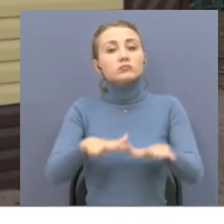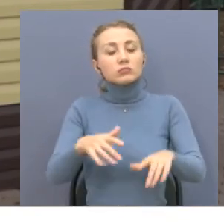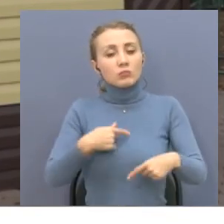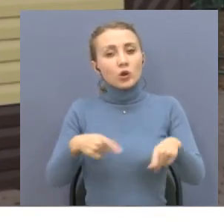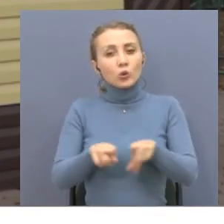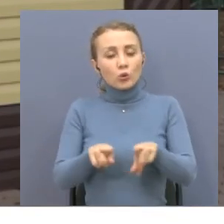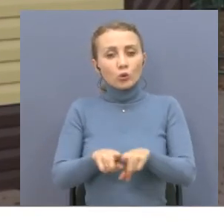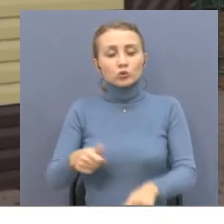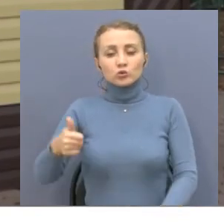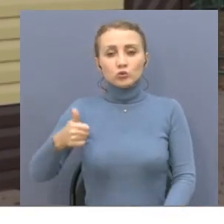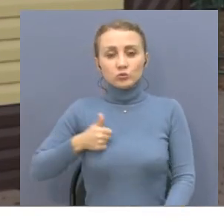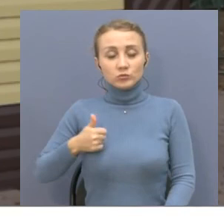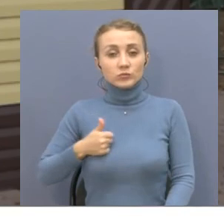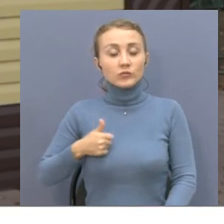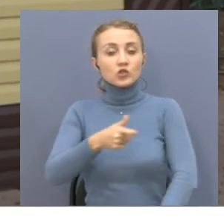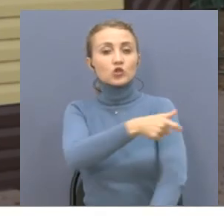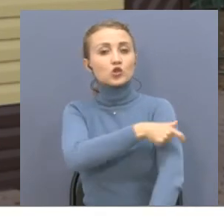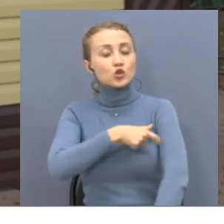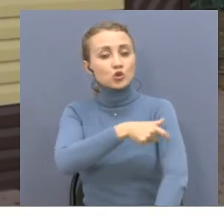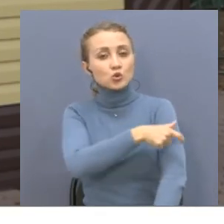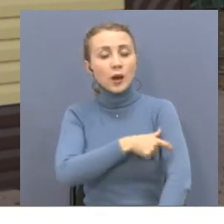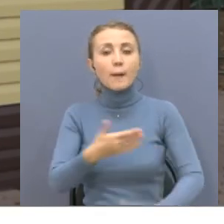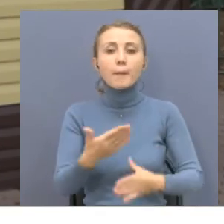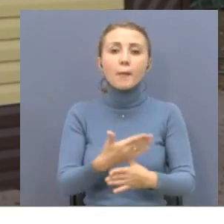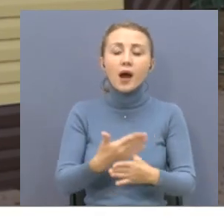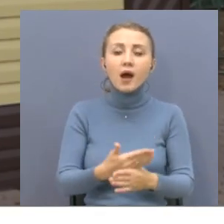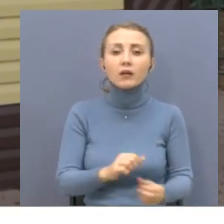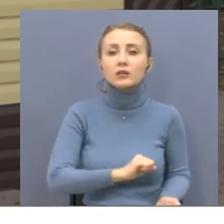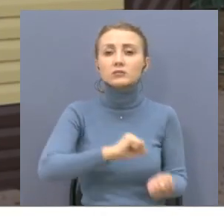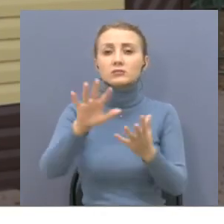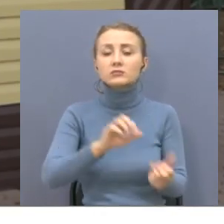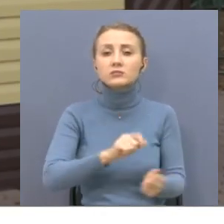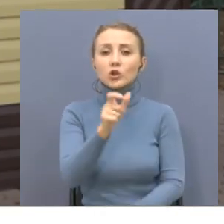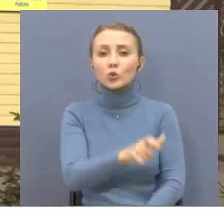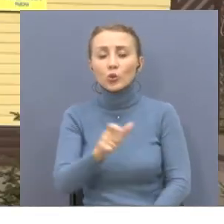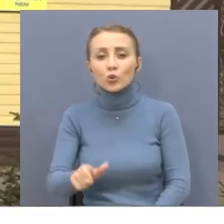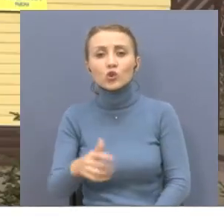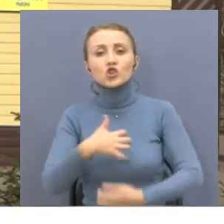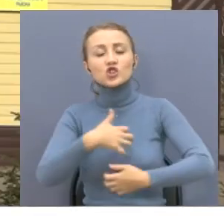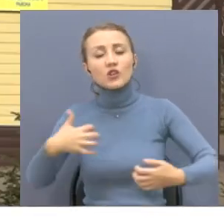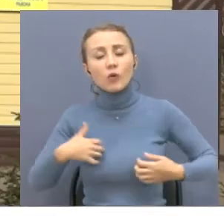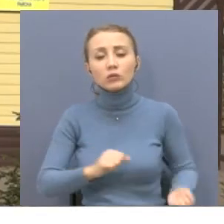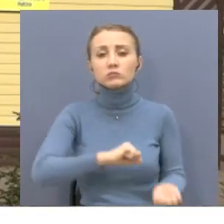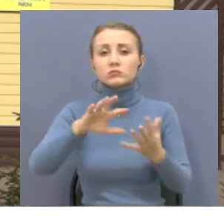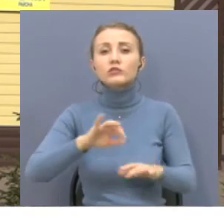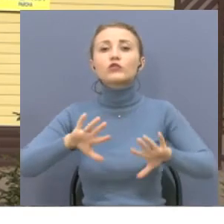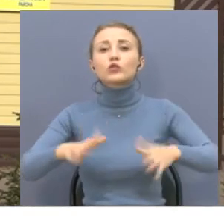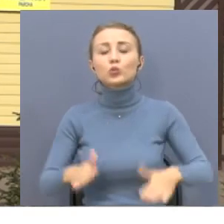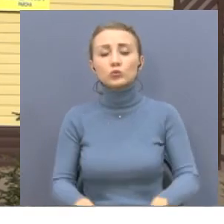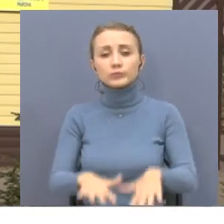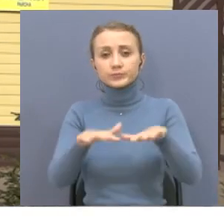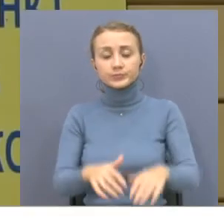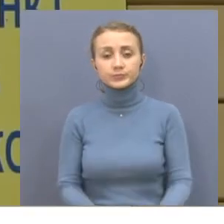Су басу қаупы көп аймақтарда тұрғындармен үй жануарларын эвакуациялауға көмектесеміз. Сандықта ауданың Шойской